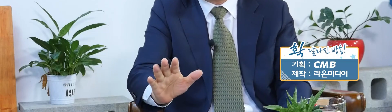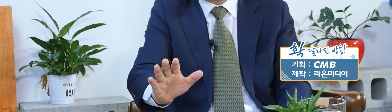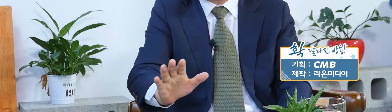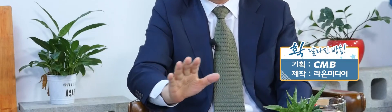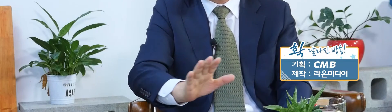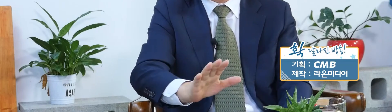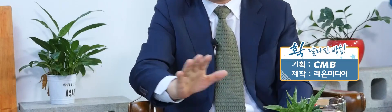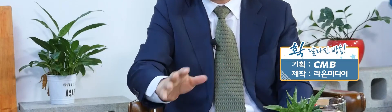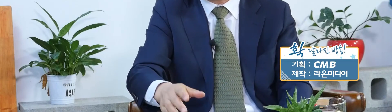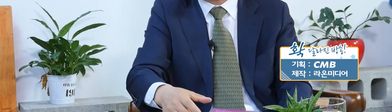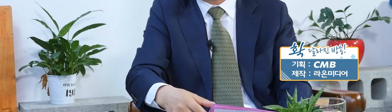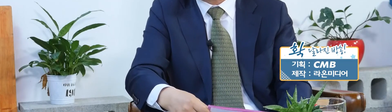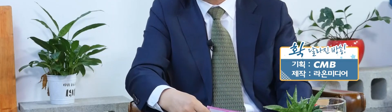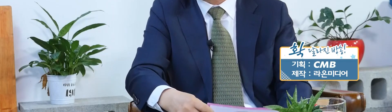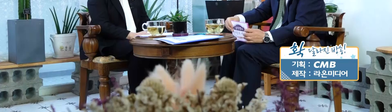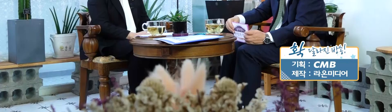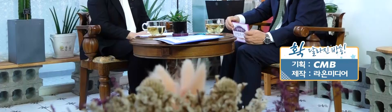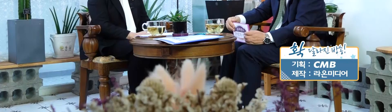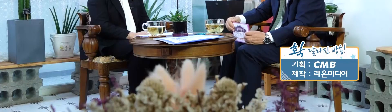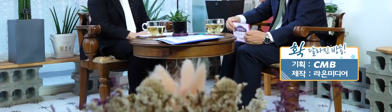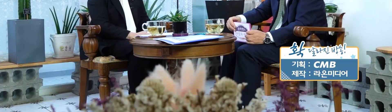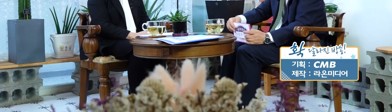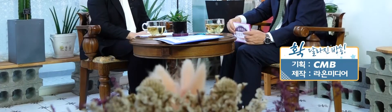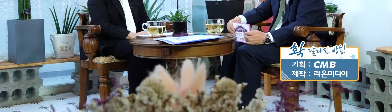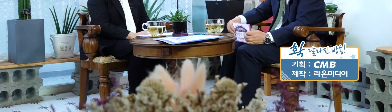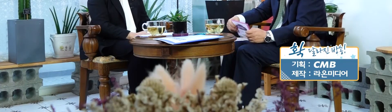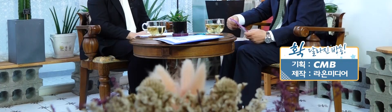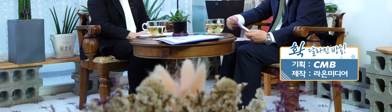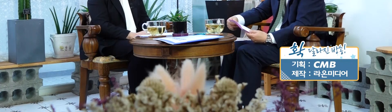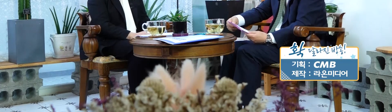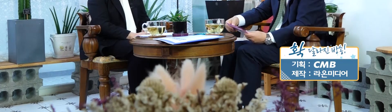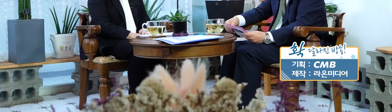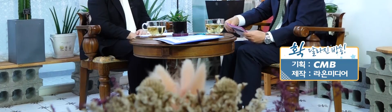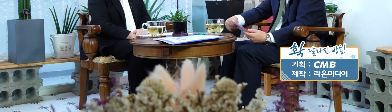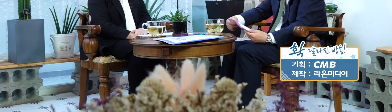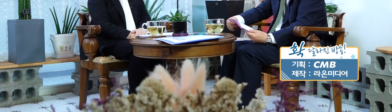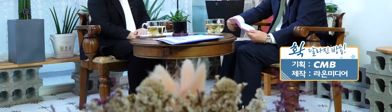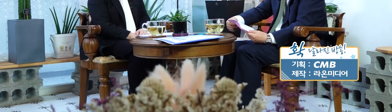건강하게 살 수 있도록 제일 지원하는 것에 대해서 참 존경스럽습니다.